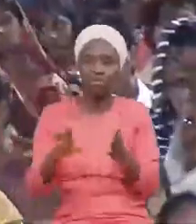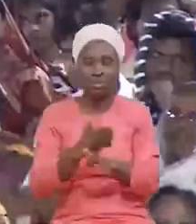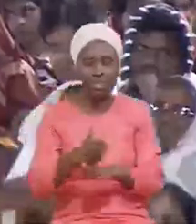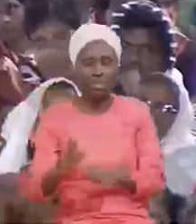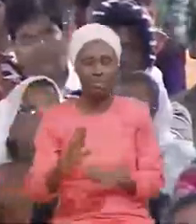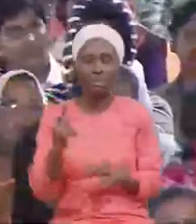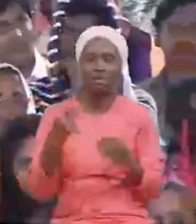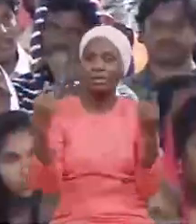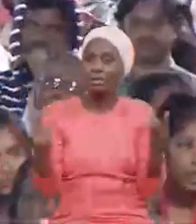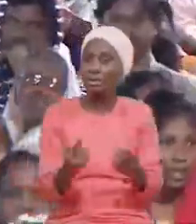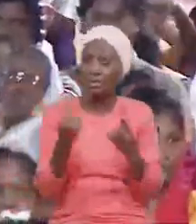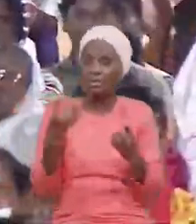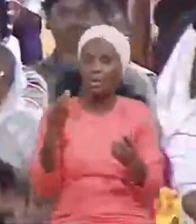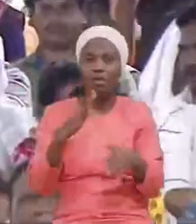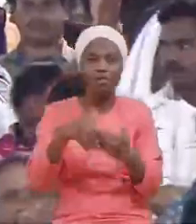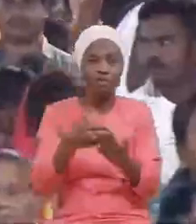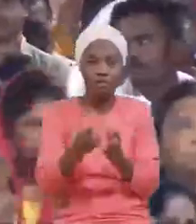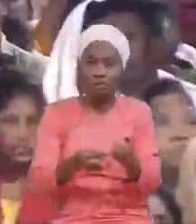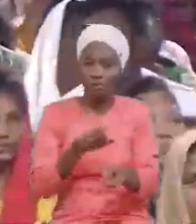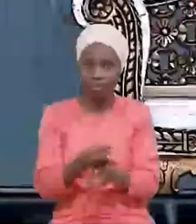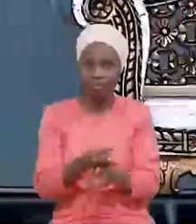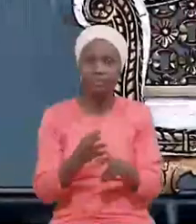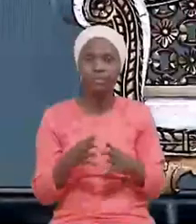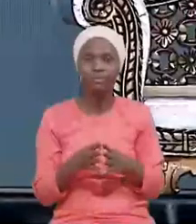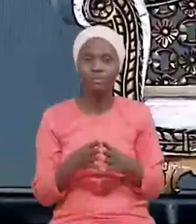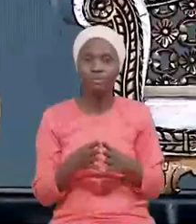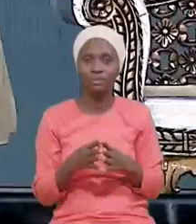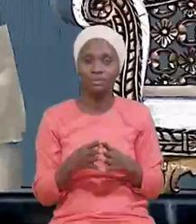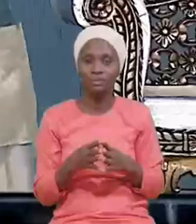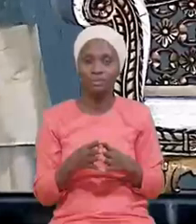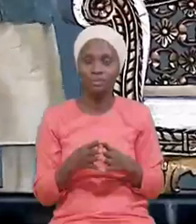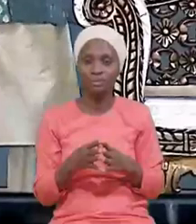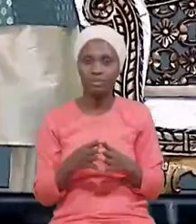qui ôte le péché du monde.